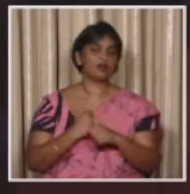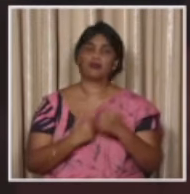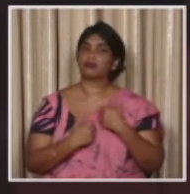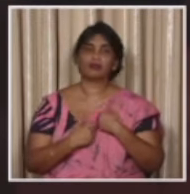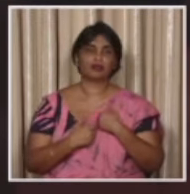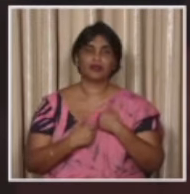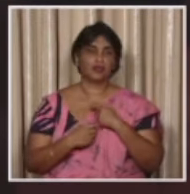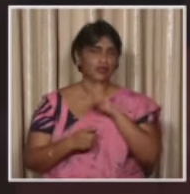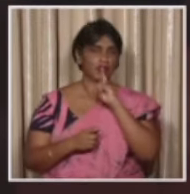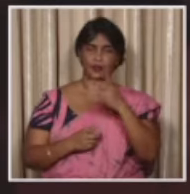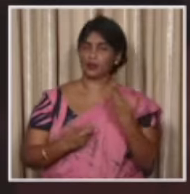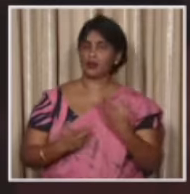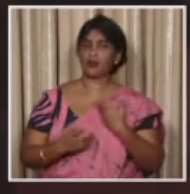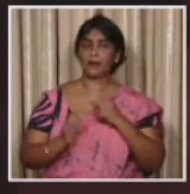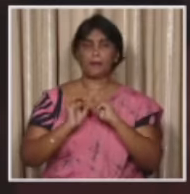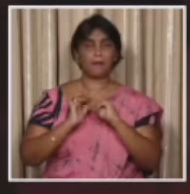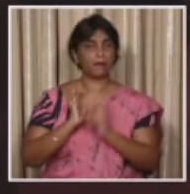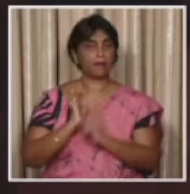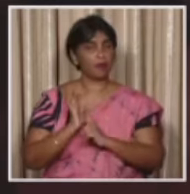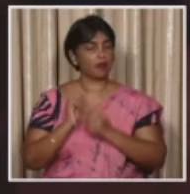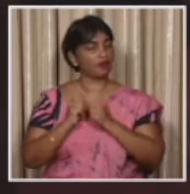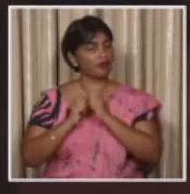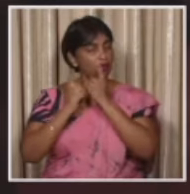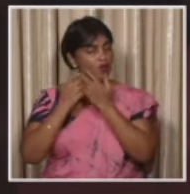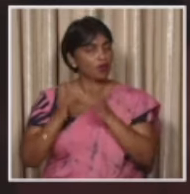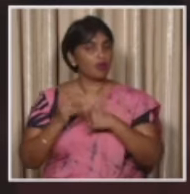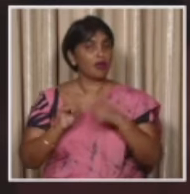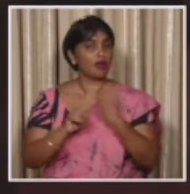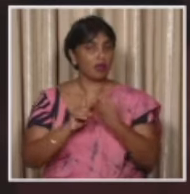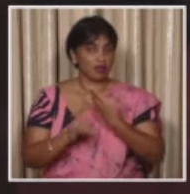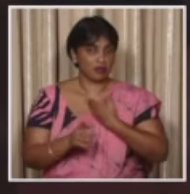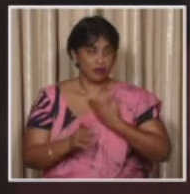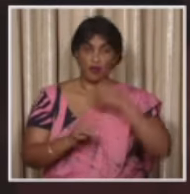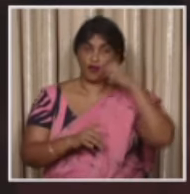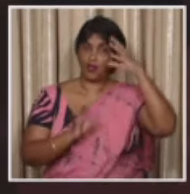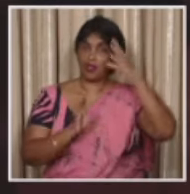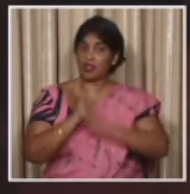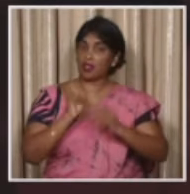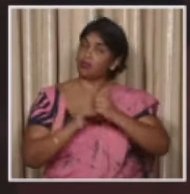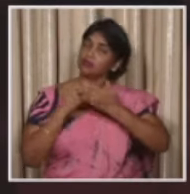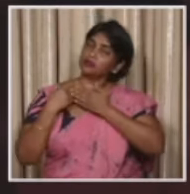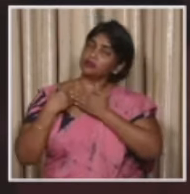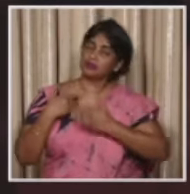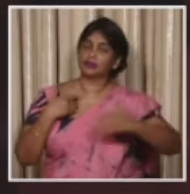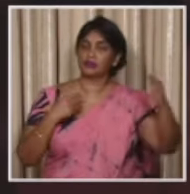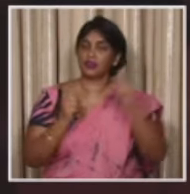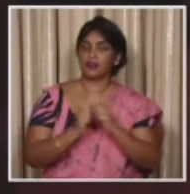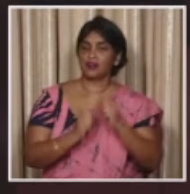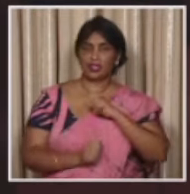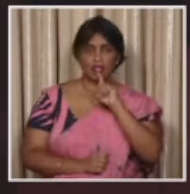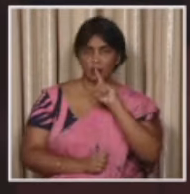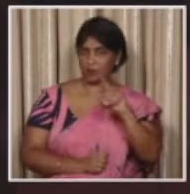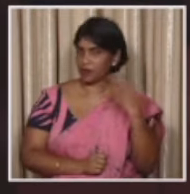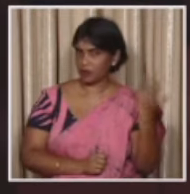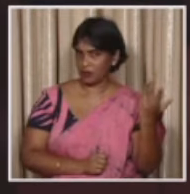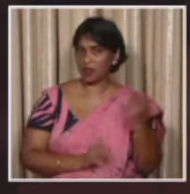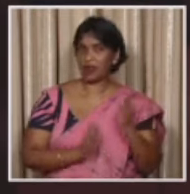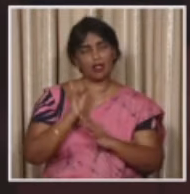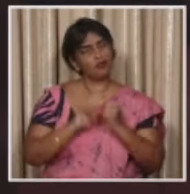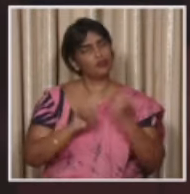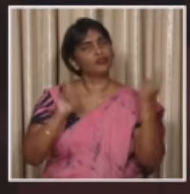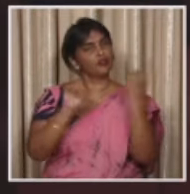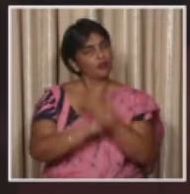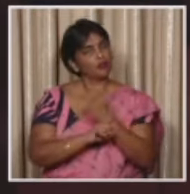කොහෙවත් මේකේ දාලා නැහැ. මේ පනත ක්‍රියාත්මක වෙච්ච දවස් ඉඳලා කංචන විජේසේකර විදුලි බල ඇමතිවරයා හැටියට දීර්ඝ දිගටම ඉන්නවා කියන එක. ඒක එන ඇමතිවරයාට